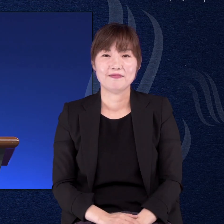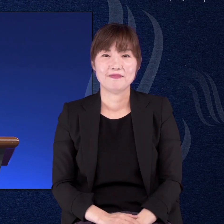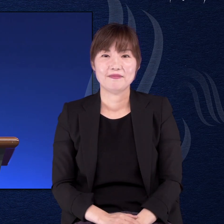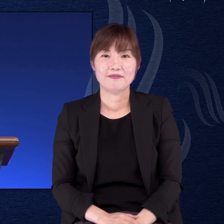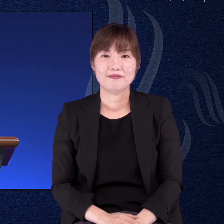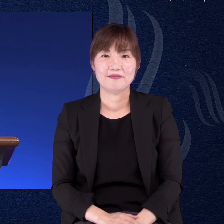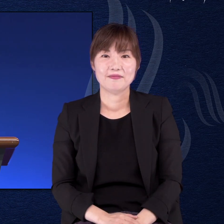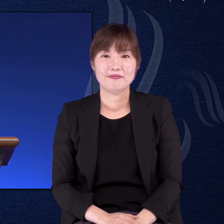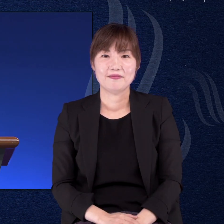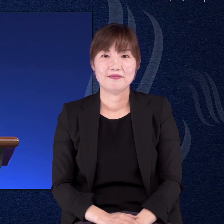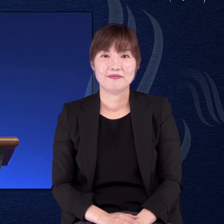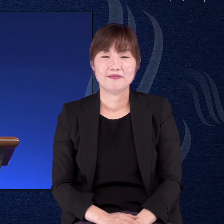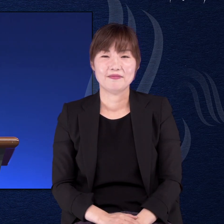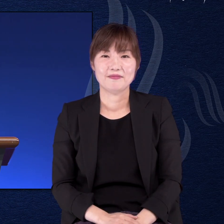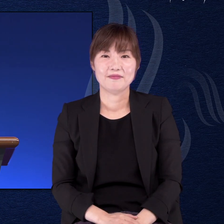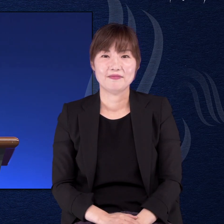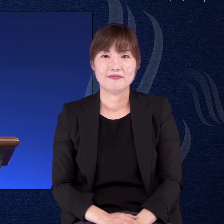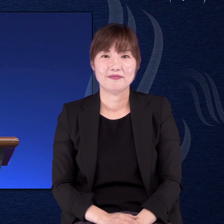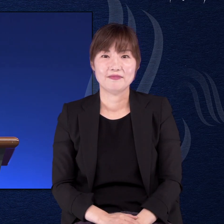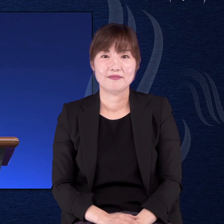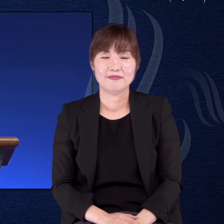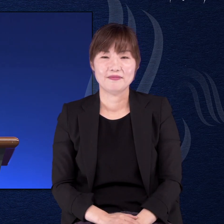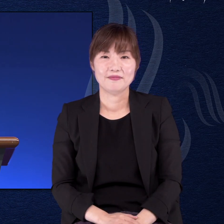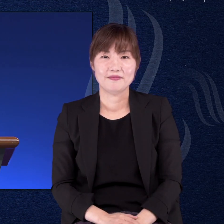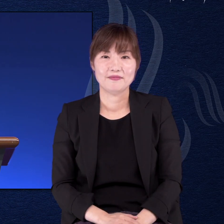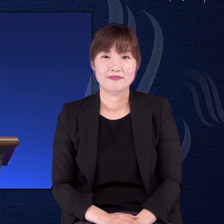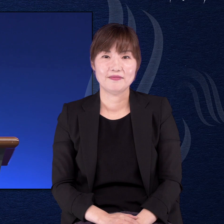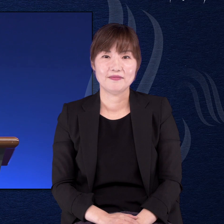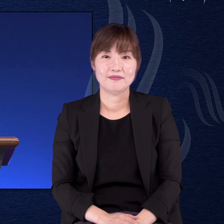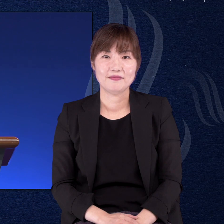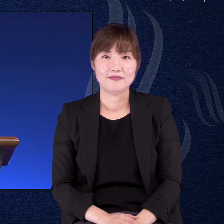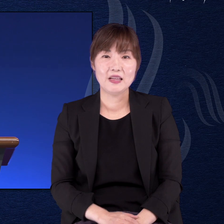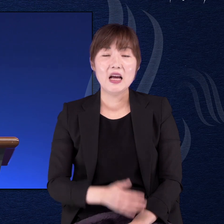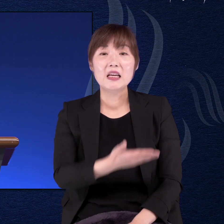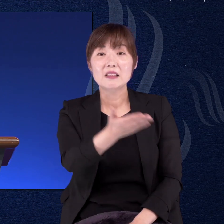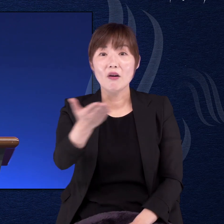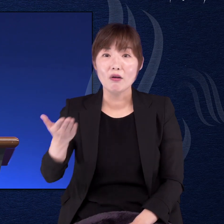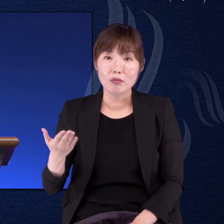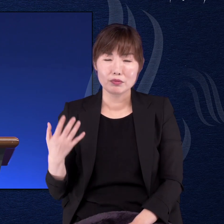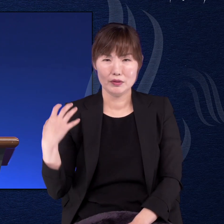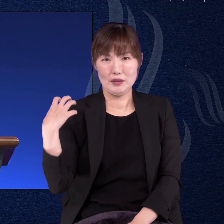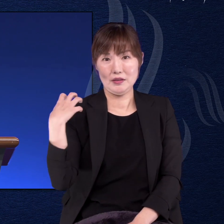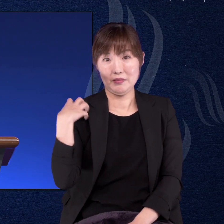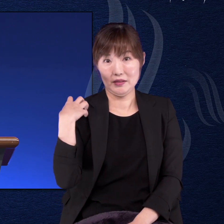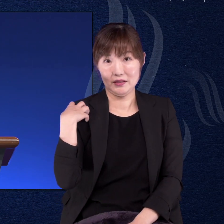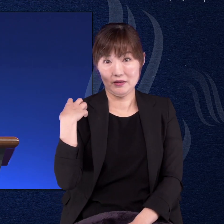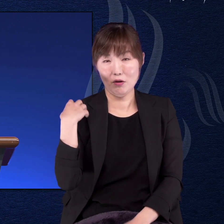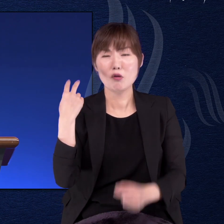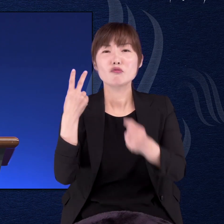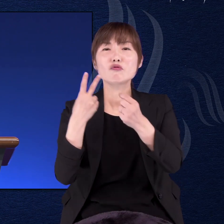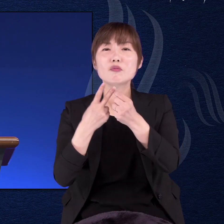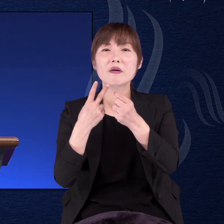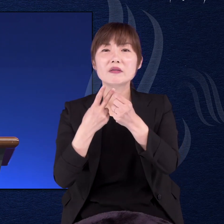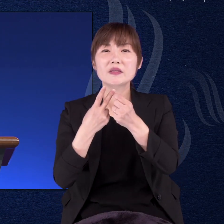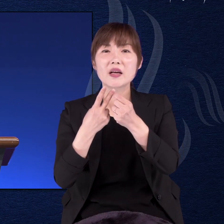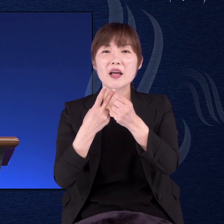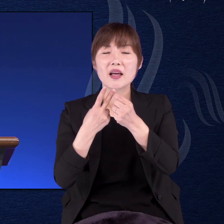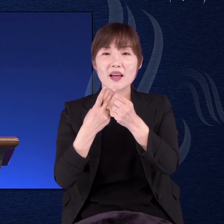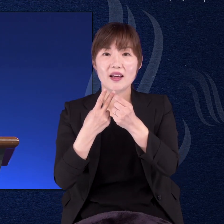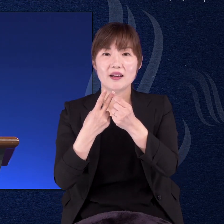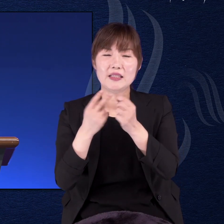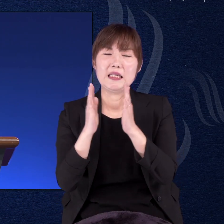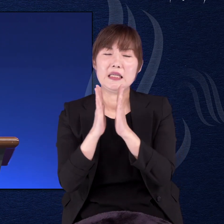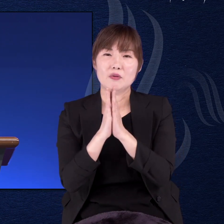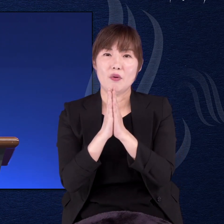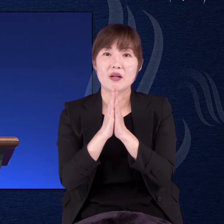그게 두 번째 부모의 사명이에요. 제대로 기도하는 부모. 세 번째 부모의